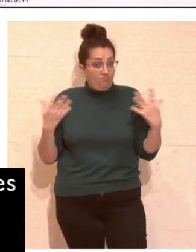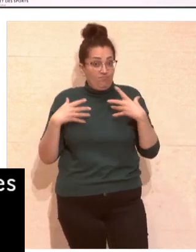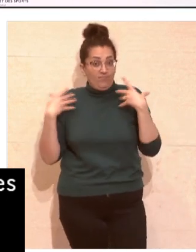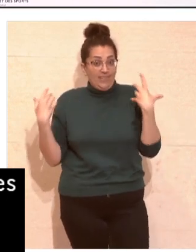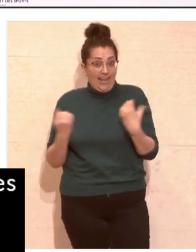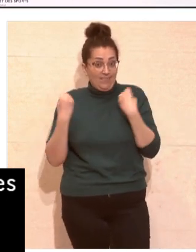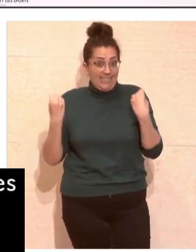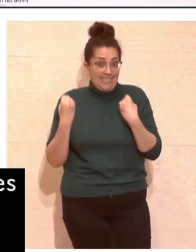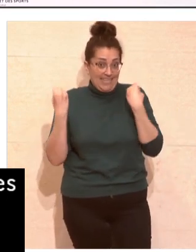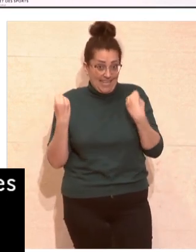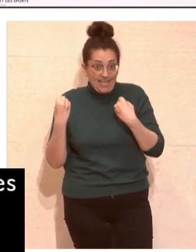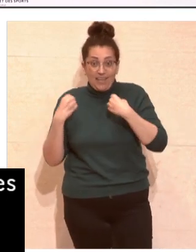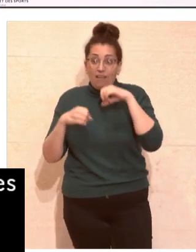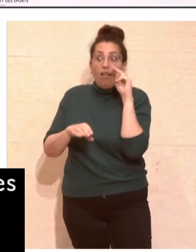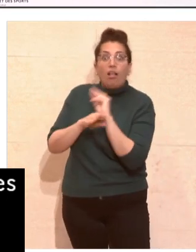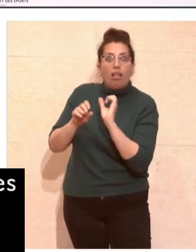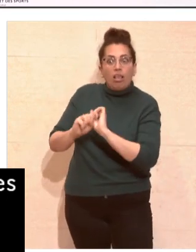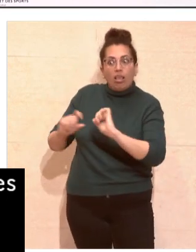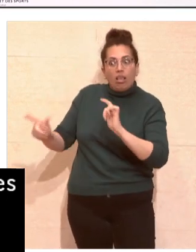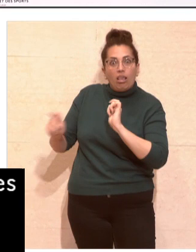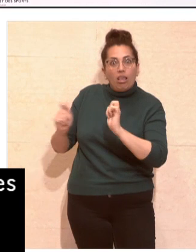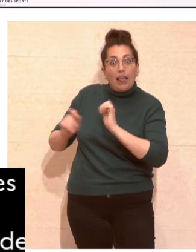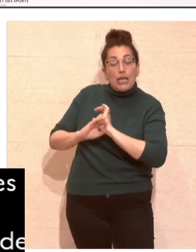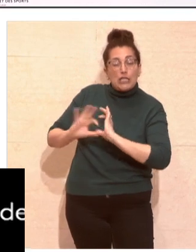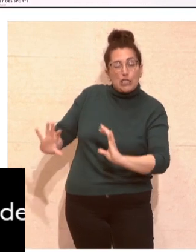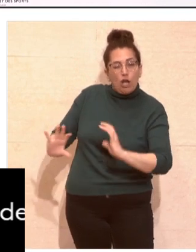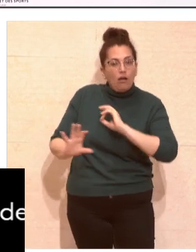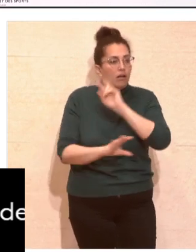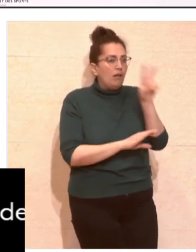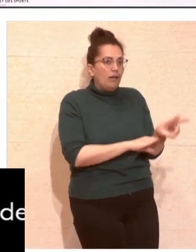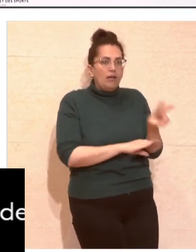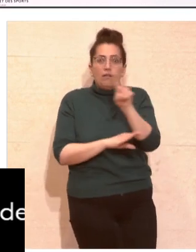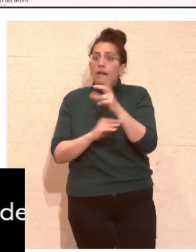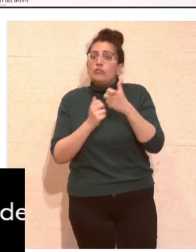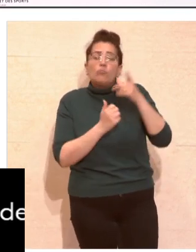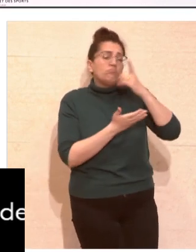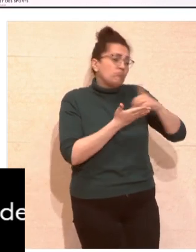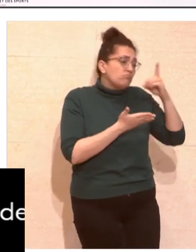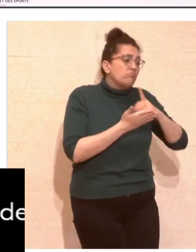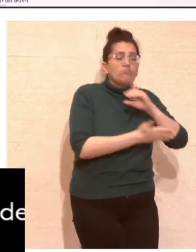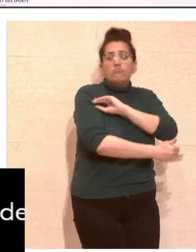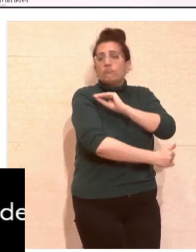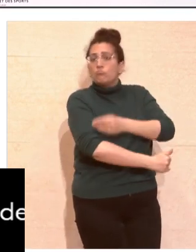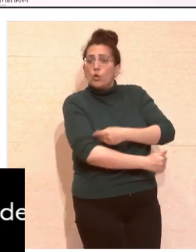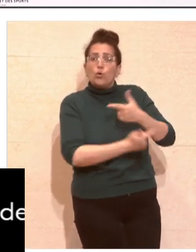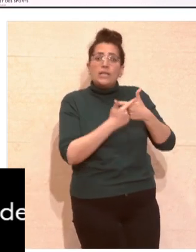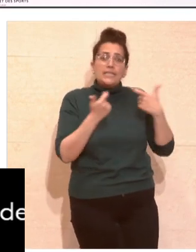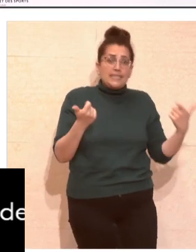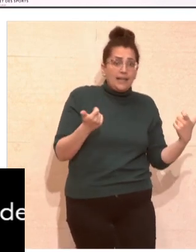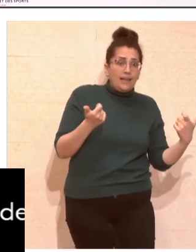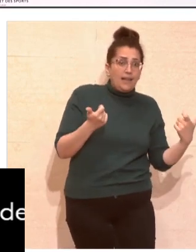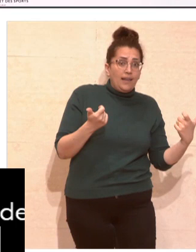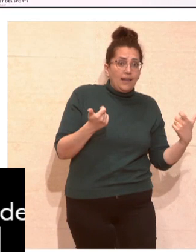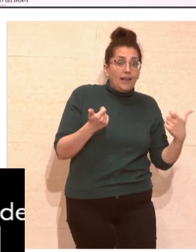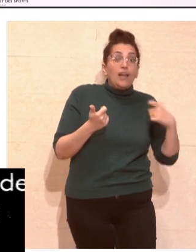écran. Donc et on voit qu'il n'y a pas de corrélation entre le temps passé à faire les devoirs ou faire du sport. Ce temps-là n'est pas corrélé avec la